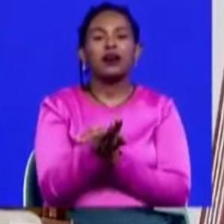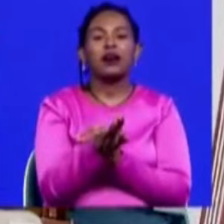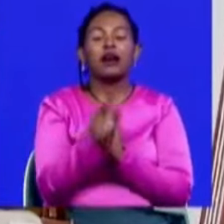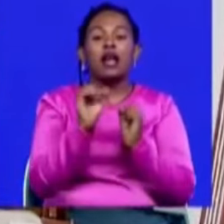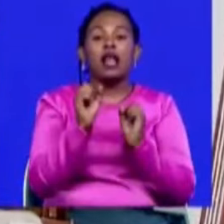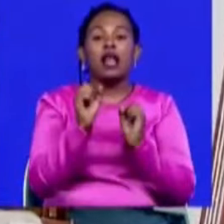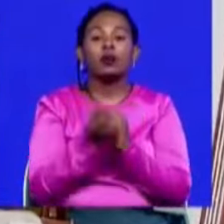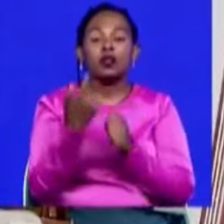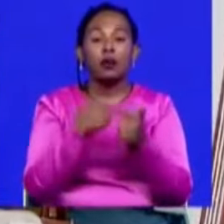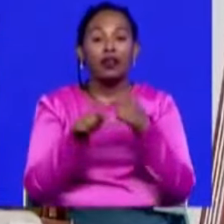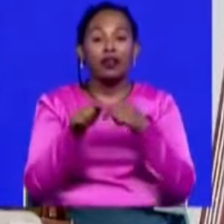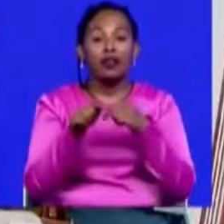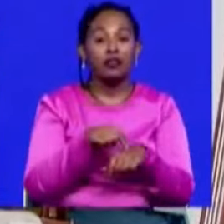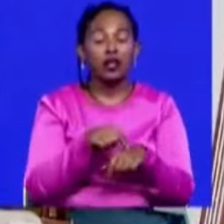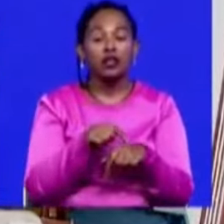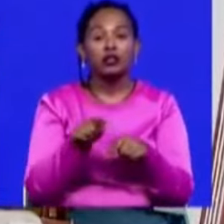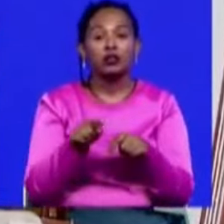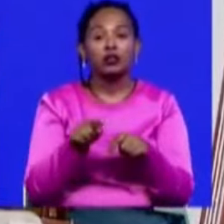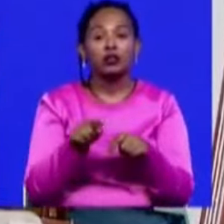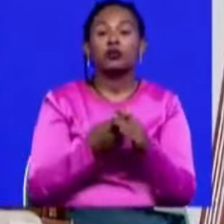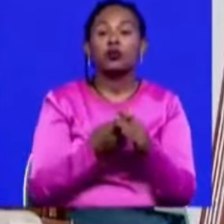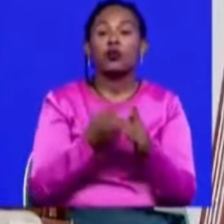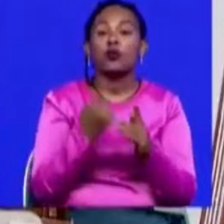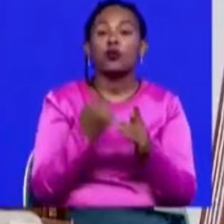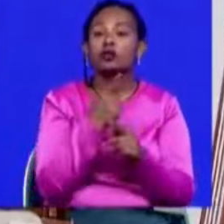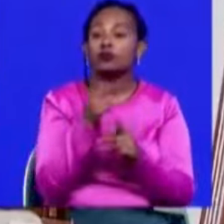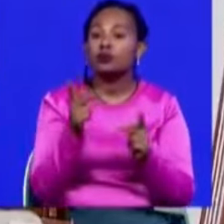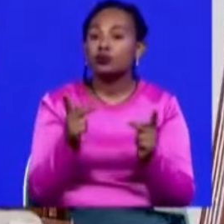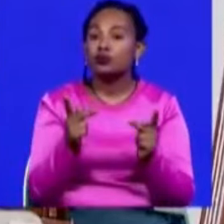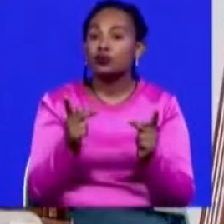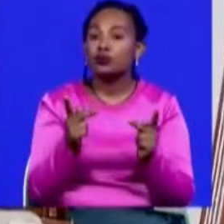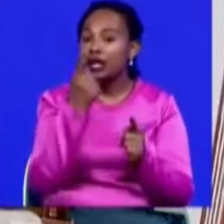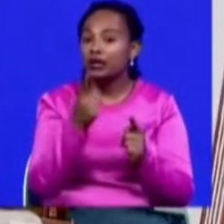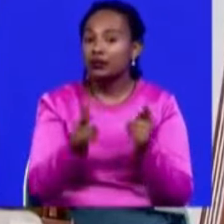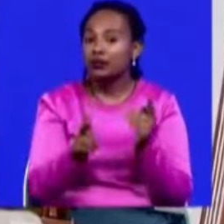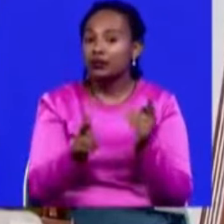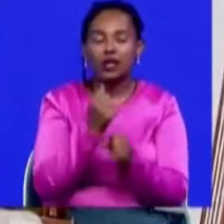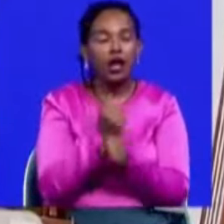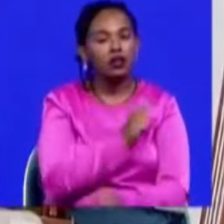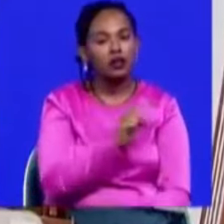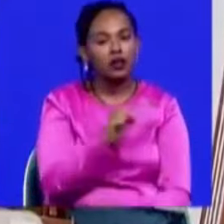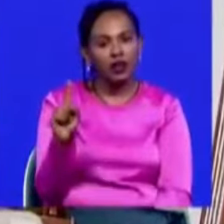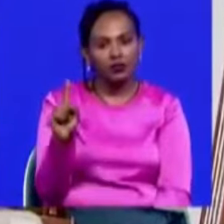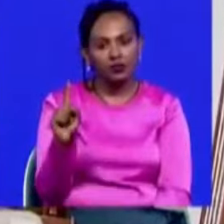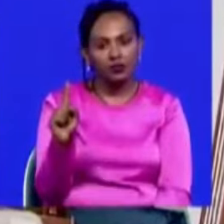ለውጥ ከመጣ ጊዜ ጀምሮ በአንድም ቦታ አንድም ዩኒቨርሲቲ አልሰራም።